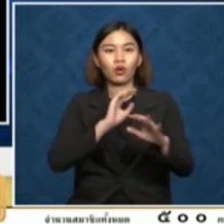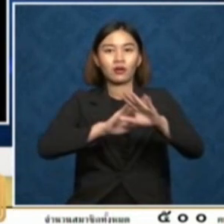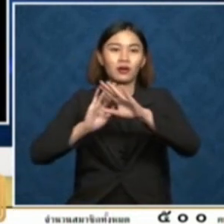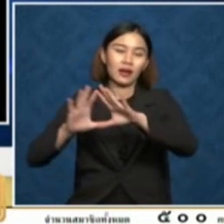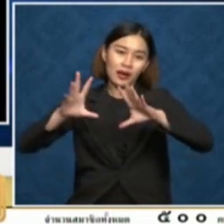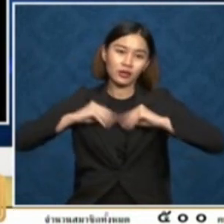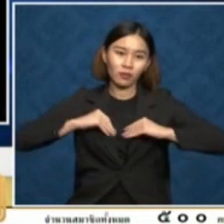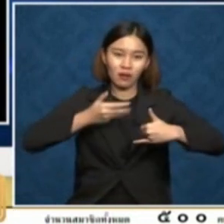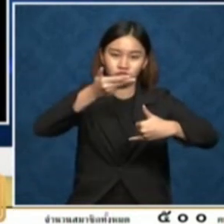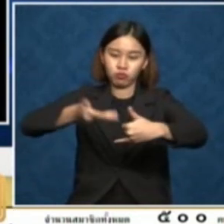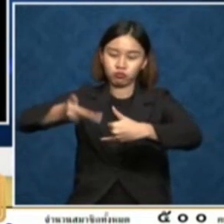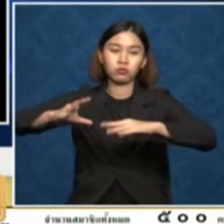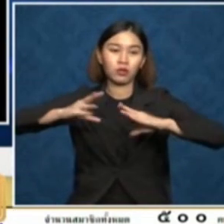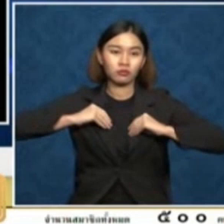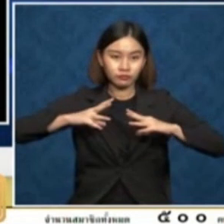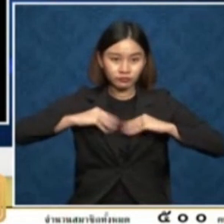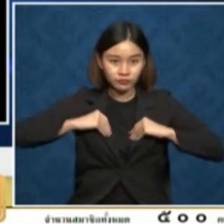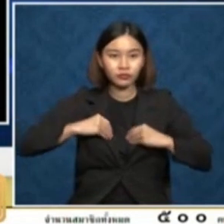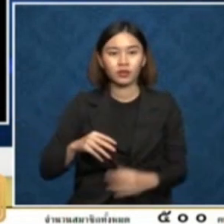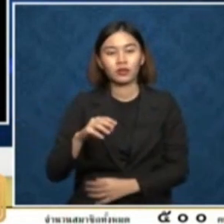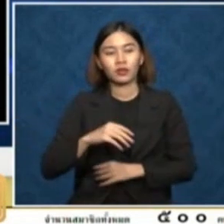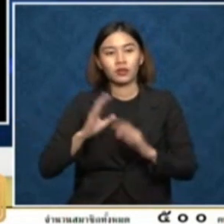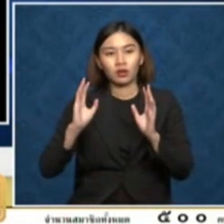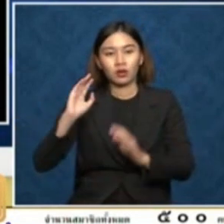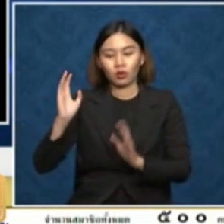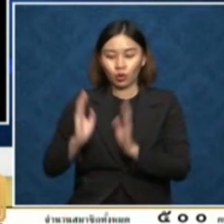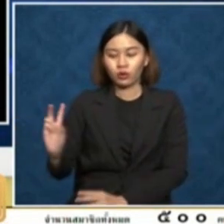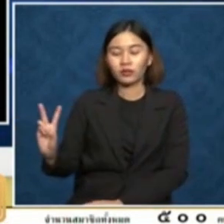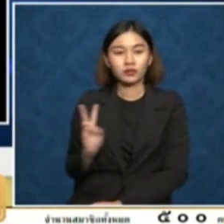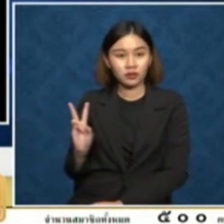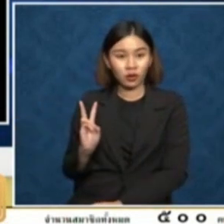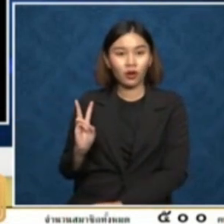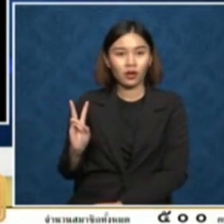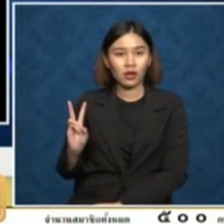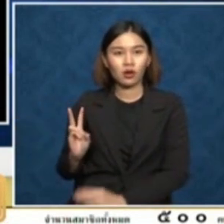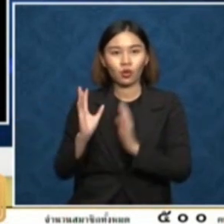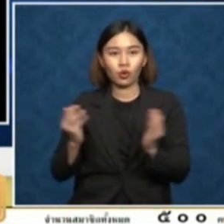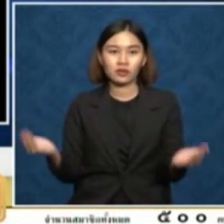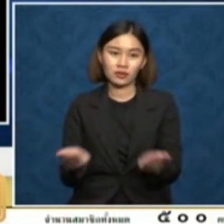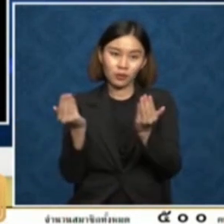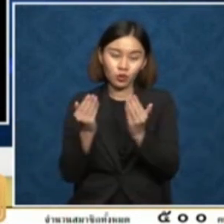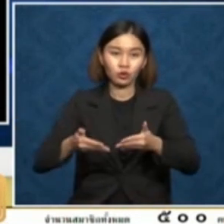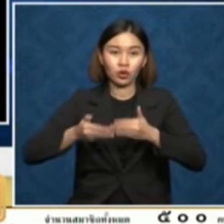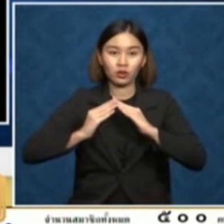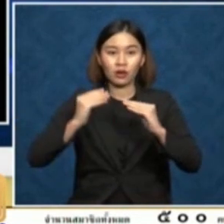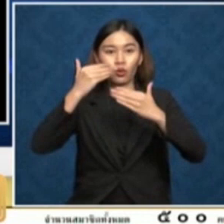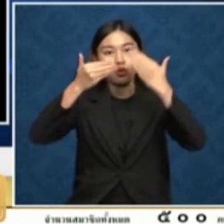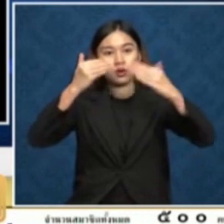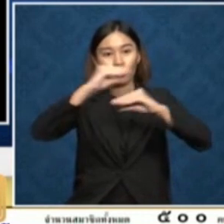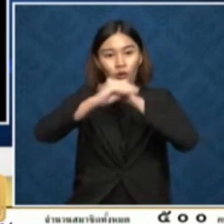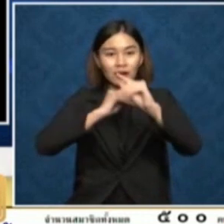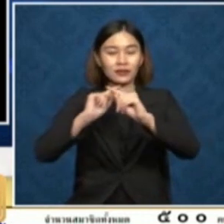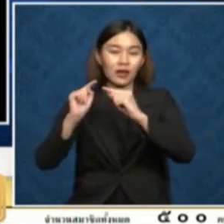ลายาวนานถึง6วันและได้เป็นการจุดประกายการรวมกลุ่มการต่อสู้เรียกร้องของกลุ่มผู้มีความหลากหลายทางเพศนะคะอย่างเช่นกลุ่ม